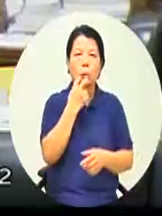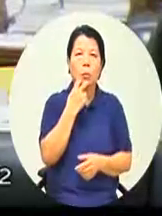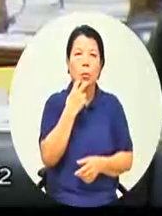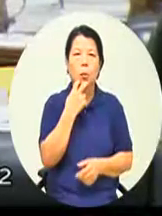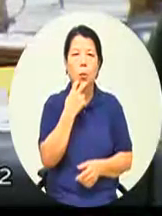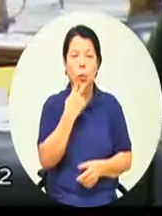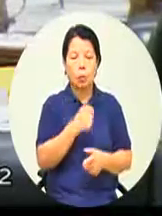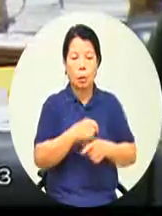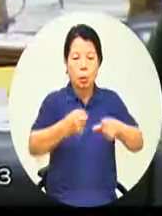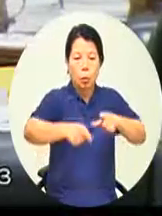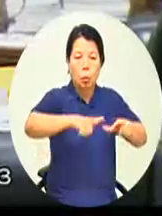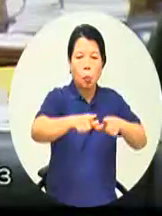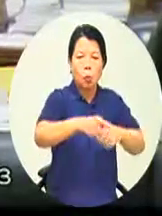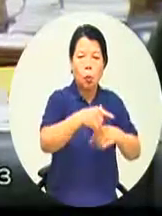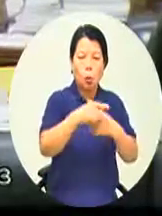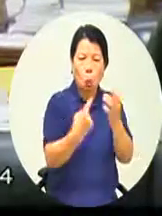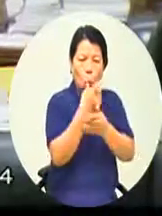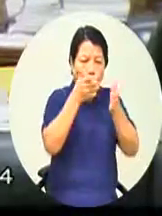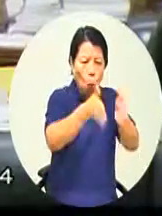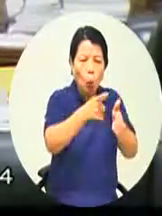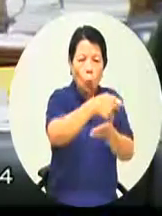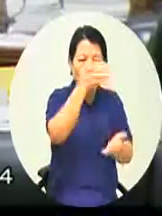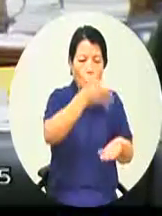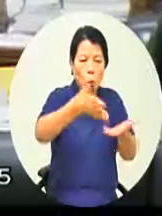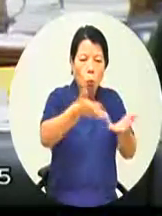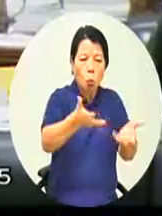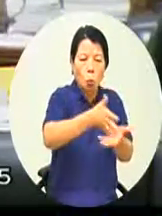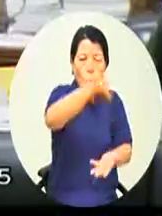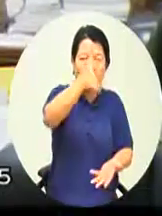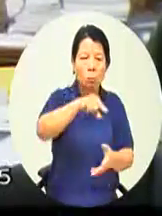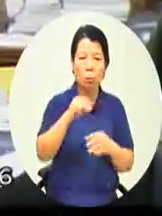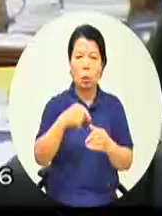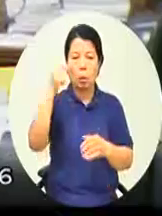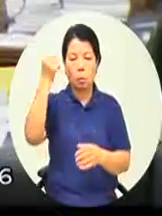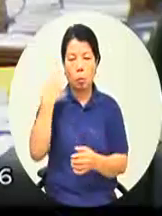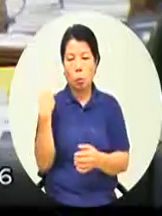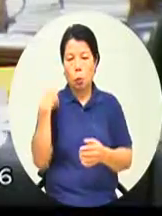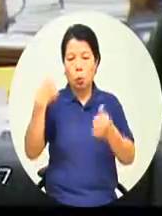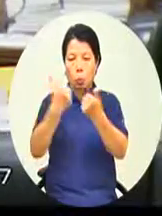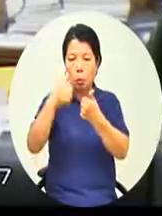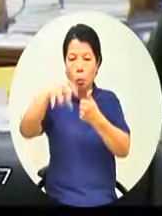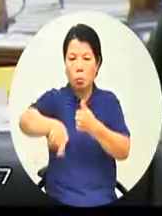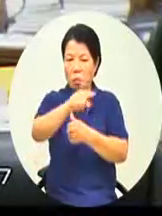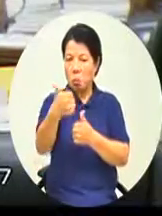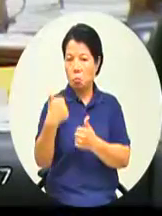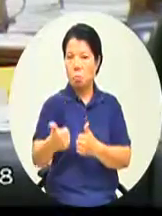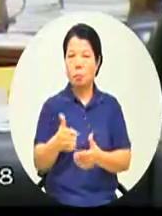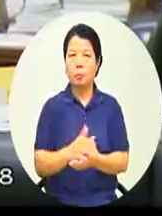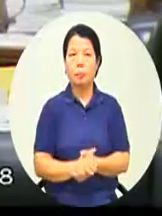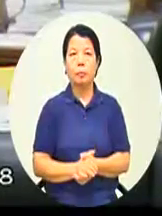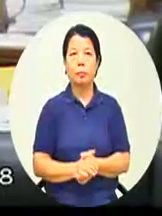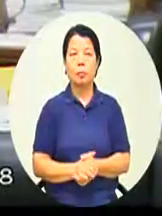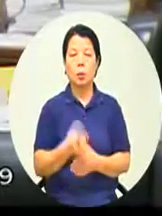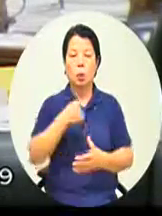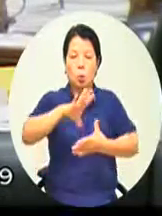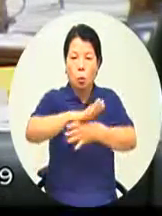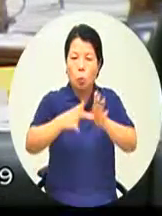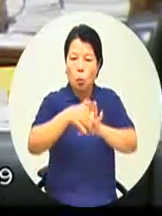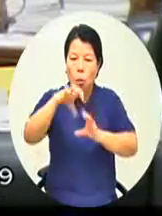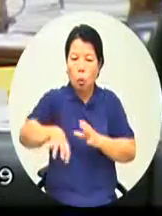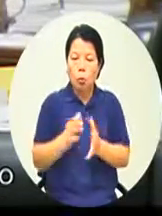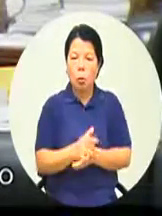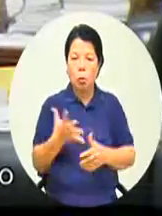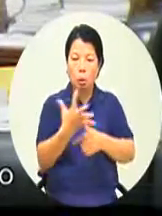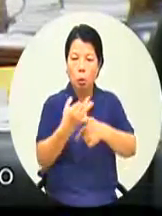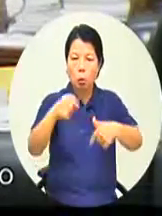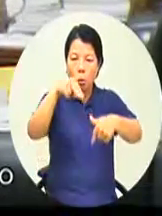唯一选项。像高雄市议会这么好的点，如果他愿意，是不是文化局在处理数位学